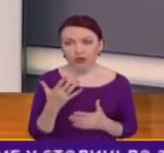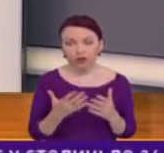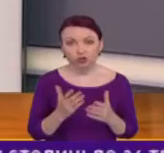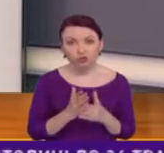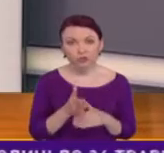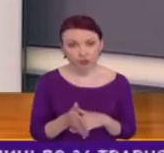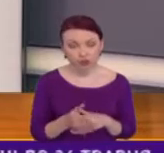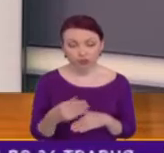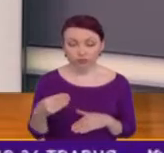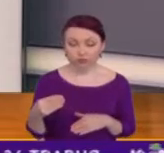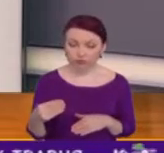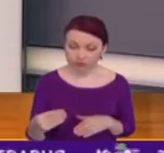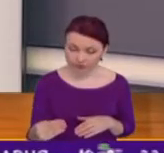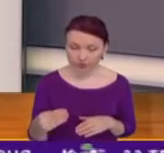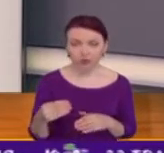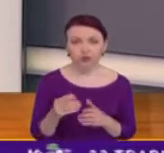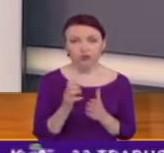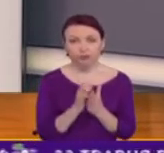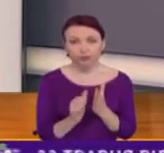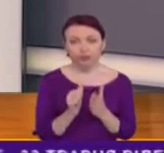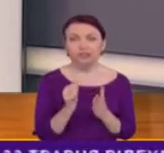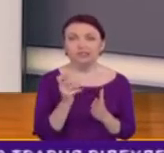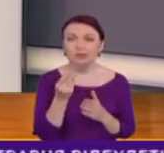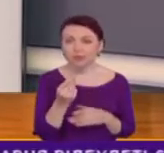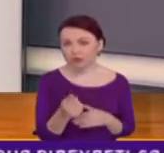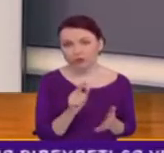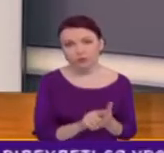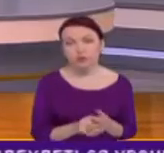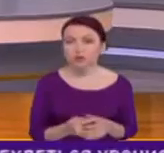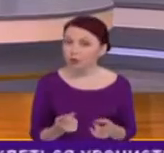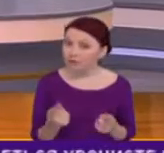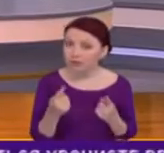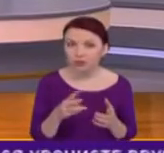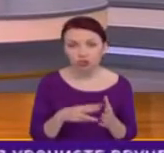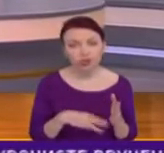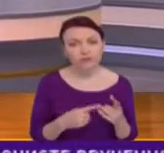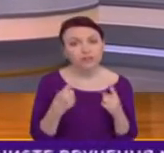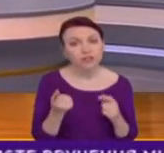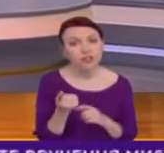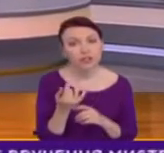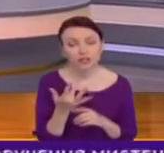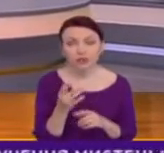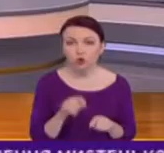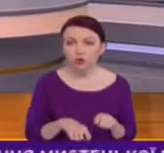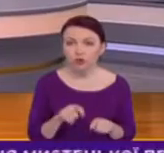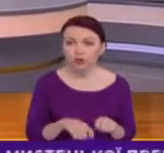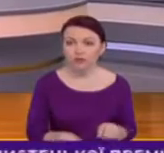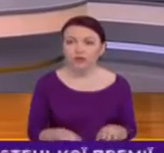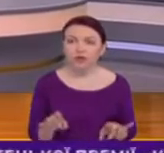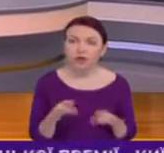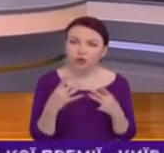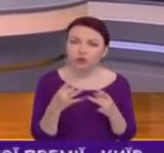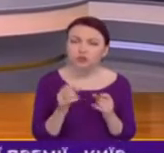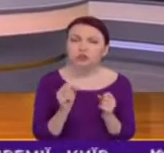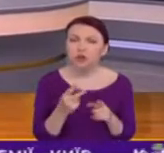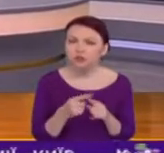заплатити, тому що там великий штраф і потрібно... І велика кількість контролерів, якщо подібні. Велика кількість контролерів, так. Розкажіть, яким чином